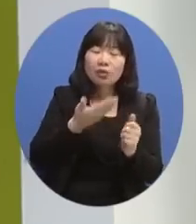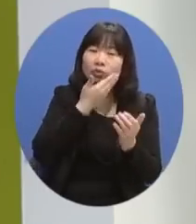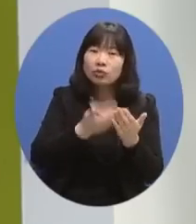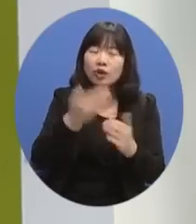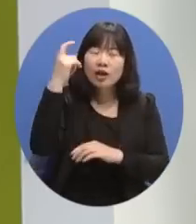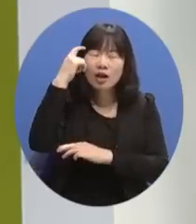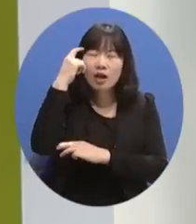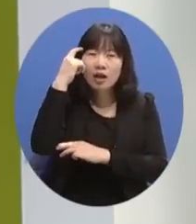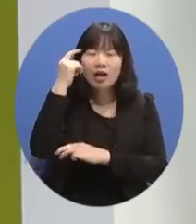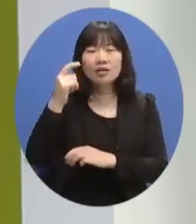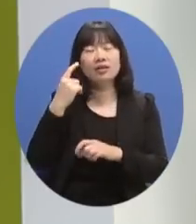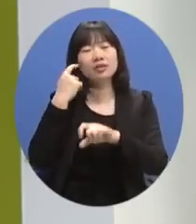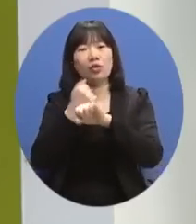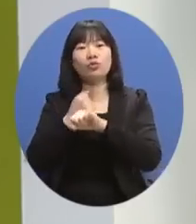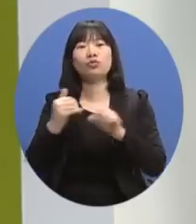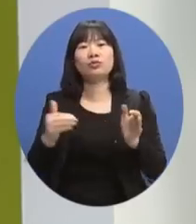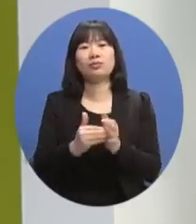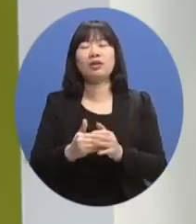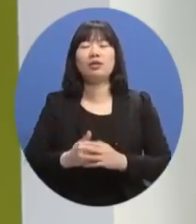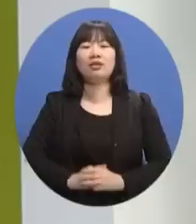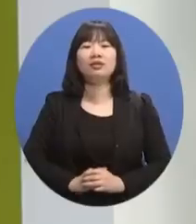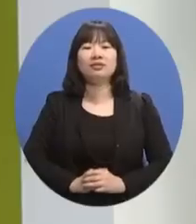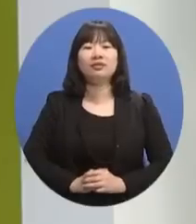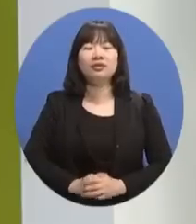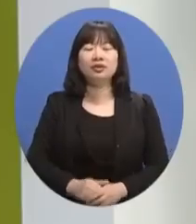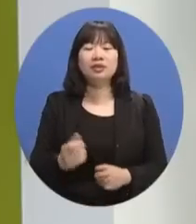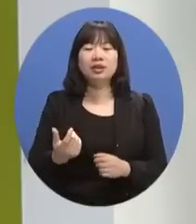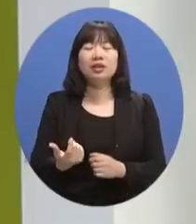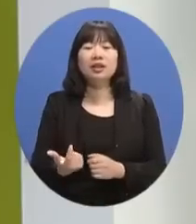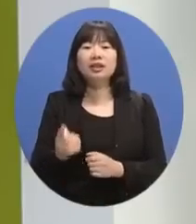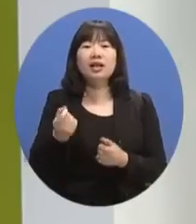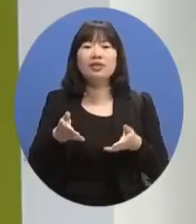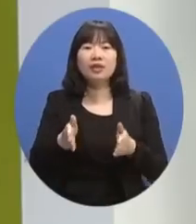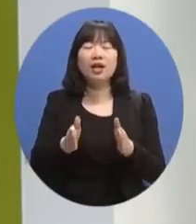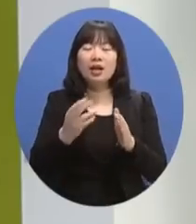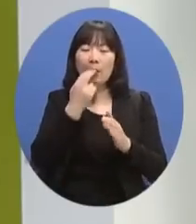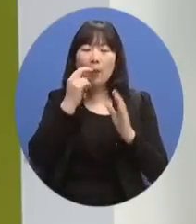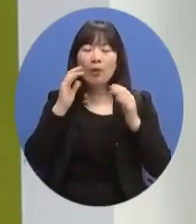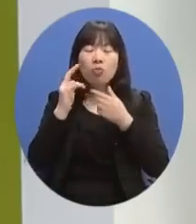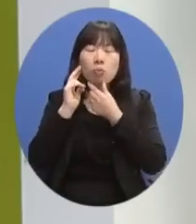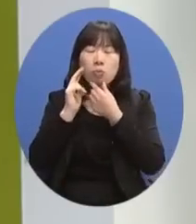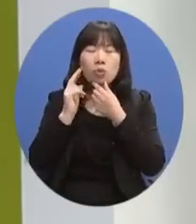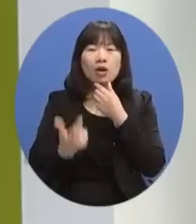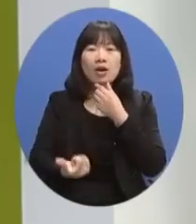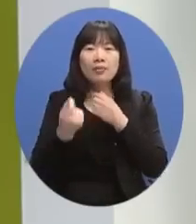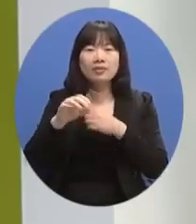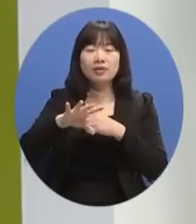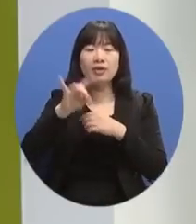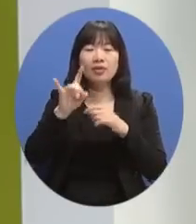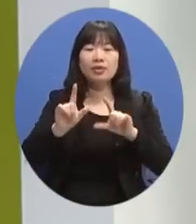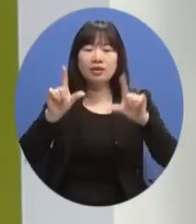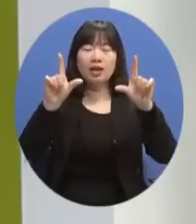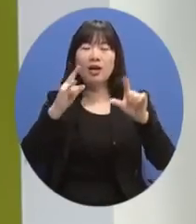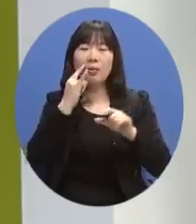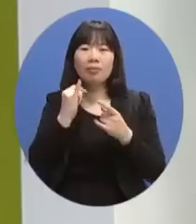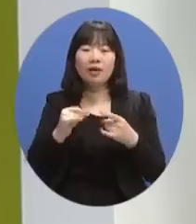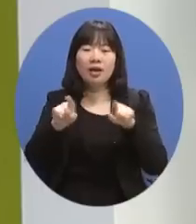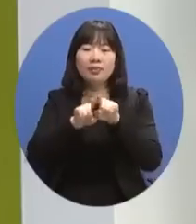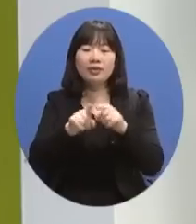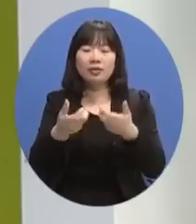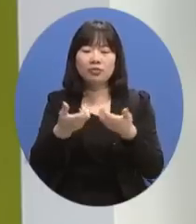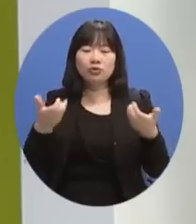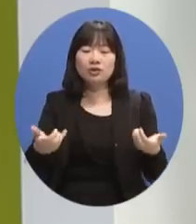요인을 미치는지 이제 연구를 했는데 갓 태어난, 그러니까 그냥 새끼 원숭이 태어나자마자 첫날 동안 첫날에 엄마랑 그냥